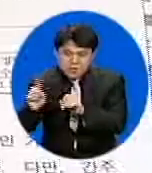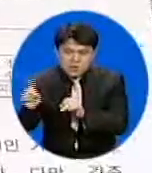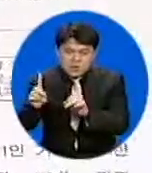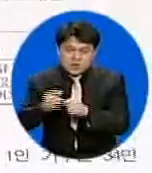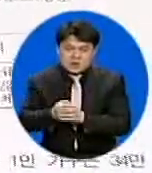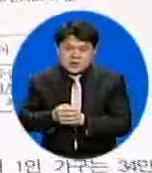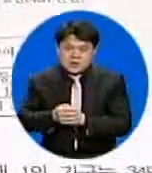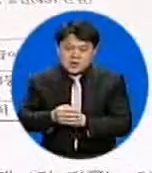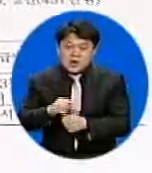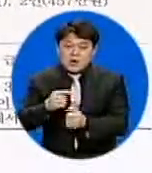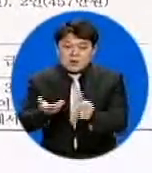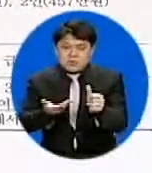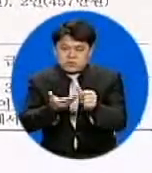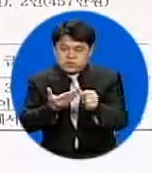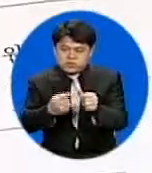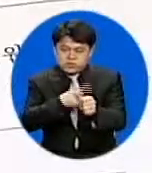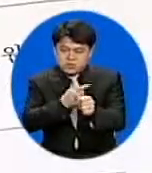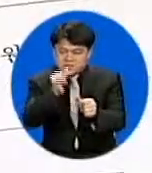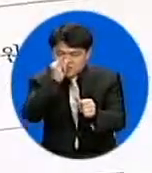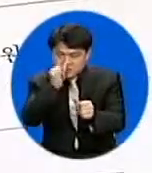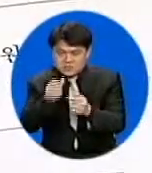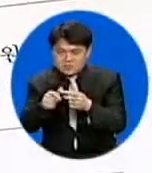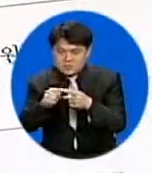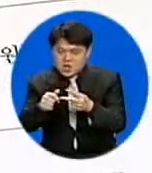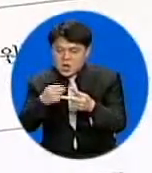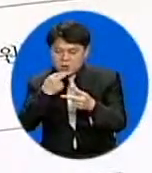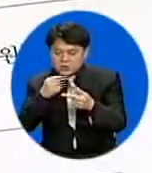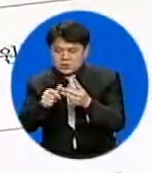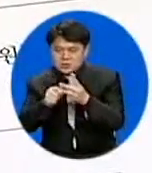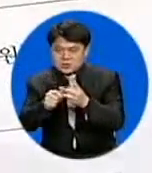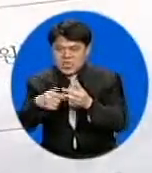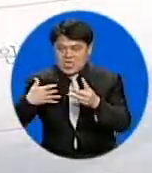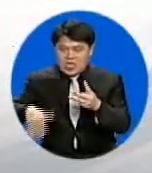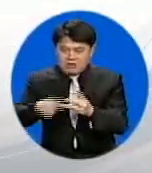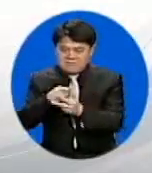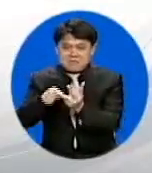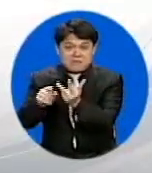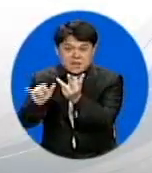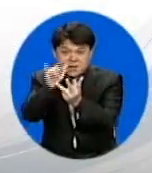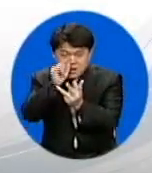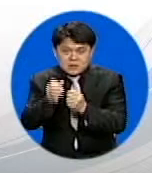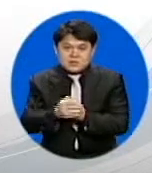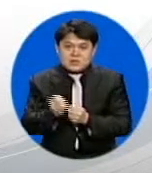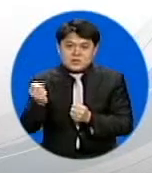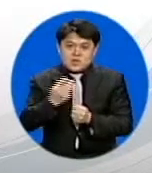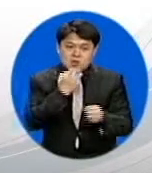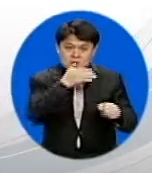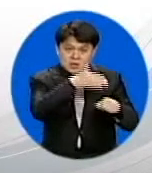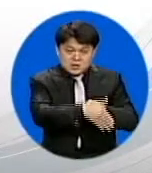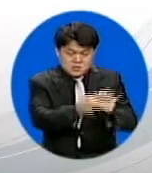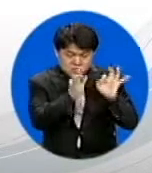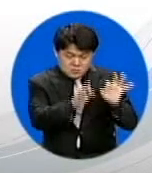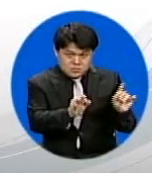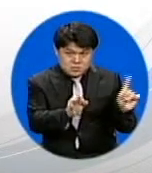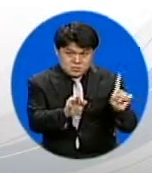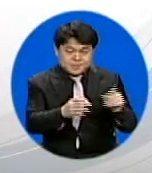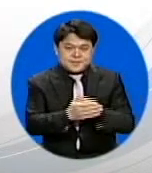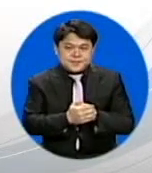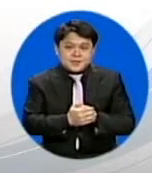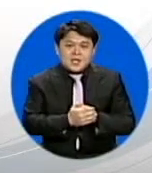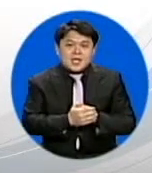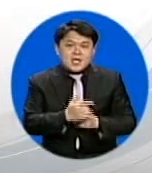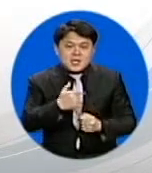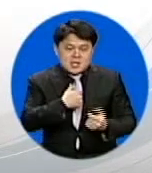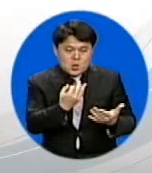국민기초생활보장제도의 경우는 부양 능력이 없음과 미약, 있음으로 구분하고 있습니다. 또한 서울형 기초보장제도의 경우는